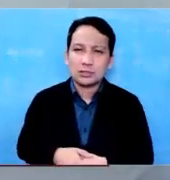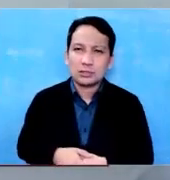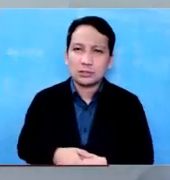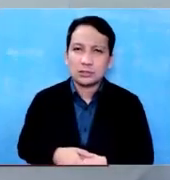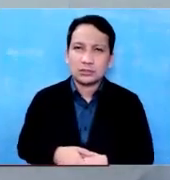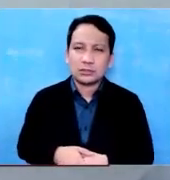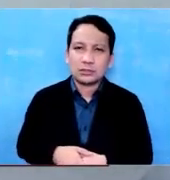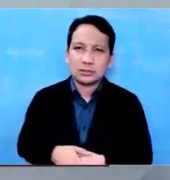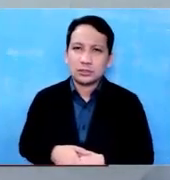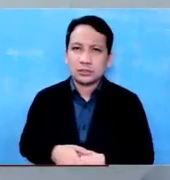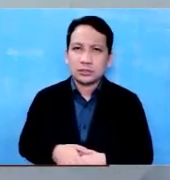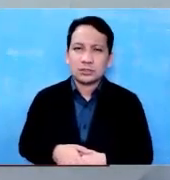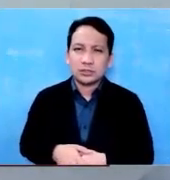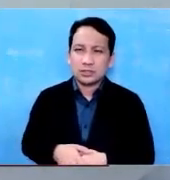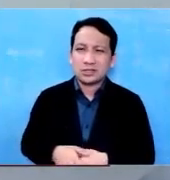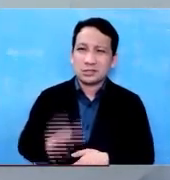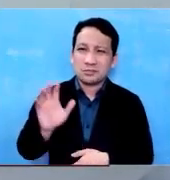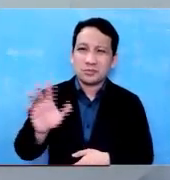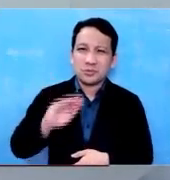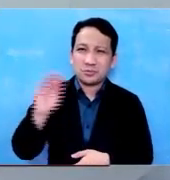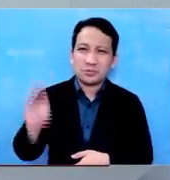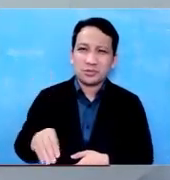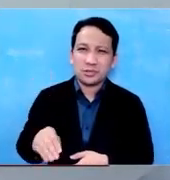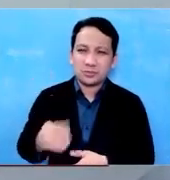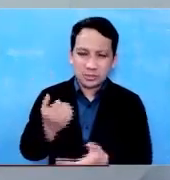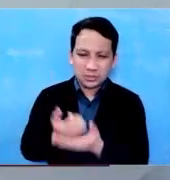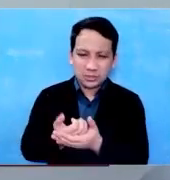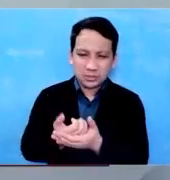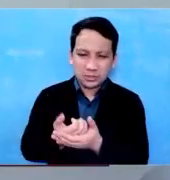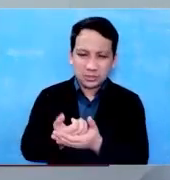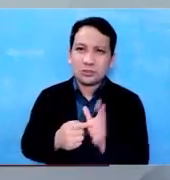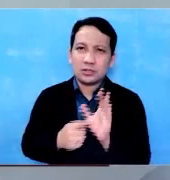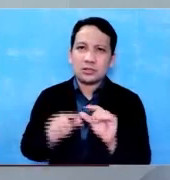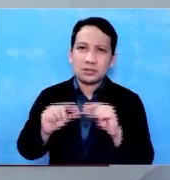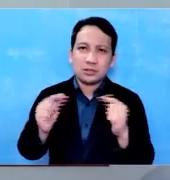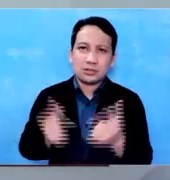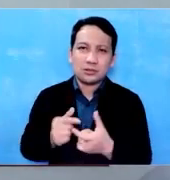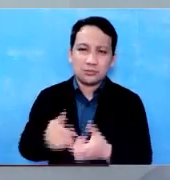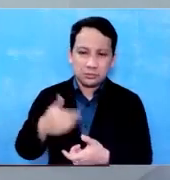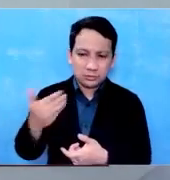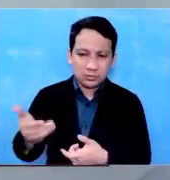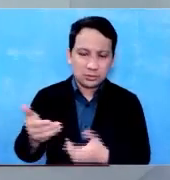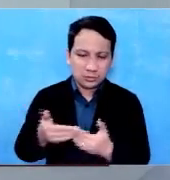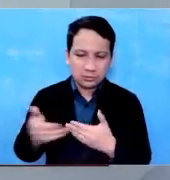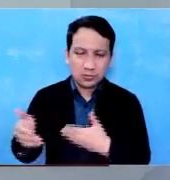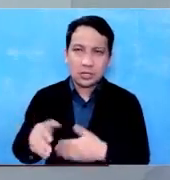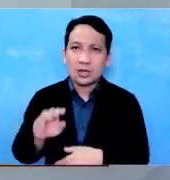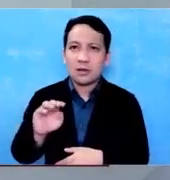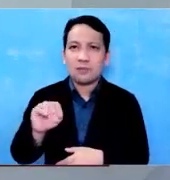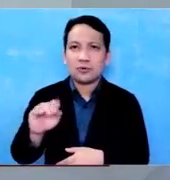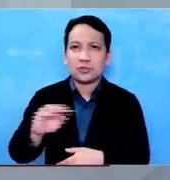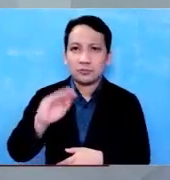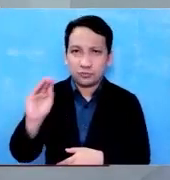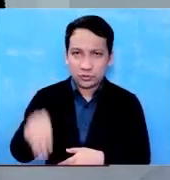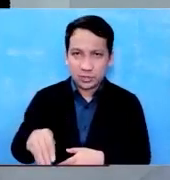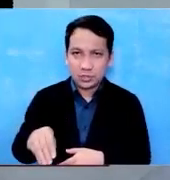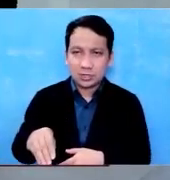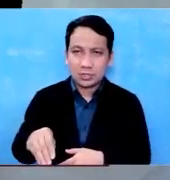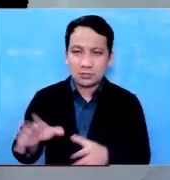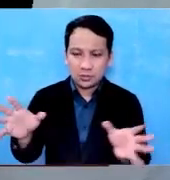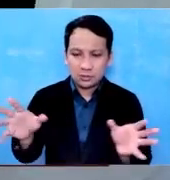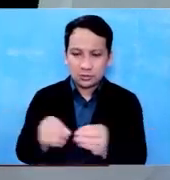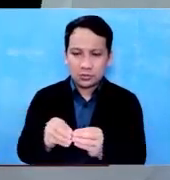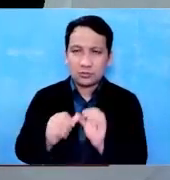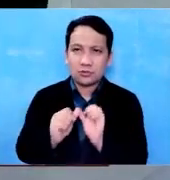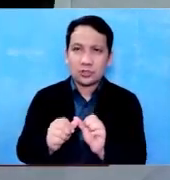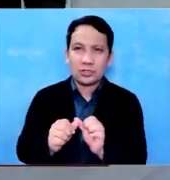bottom 50% pagdating sa economic status, nakukuha nila po ay 14% lamang ng lahat ng